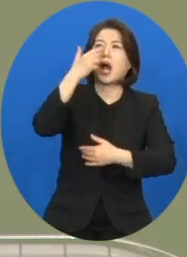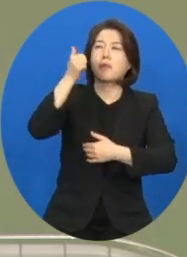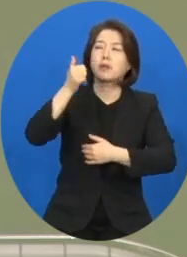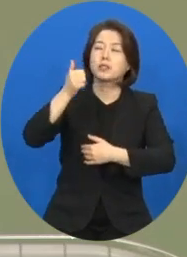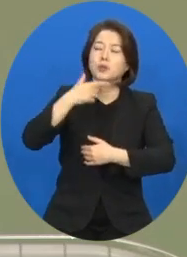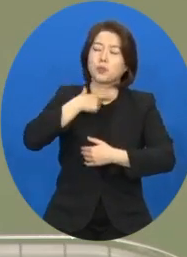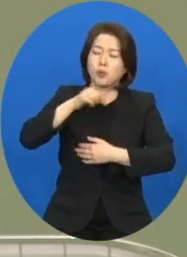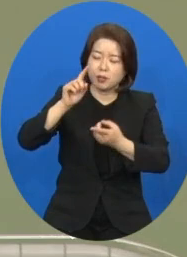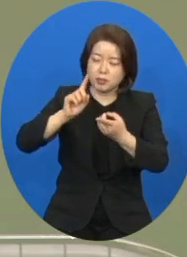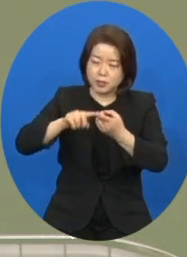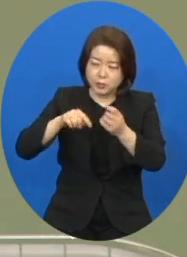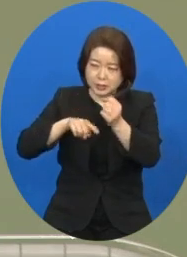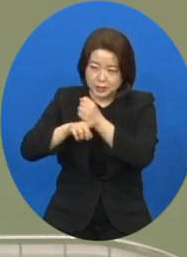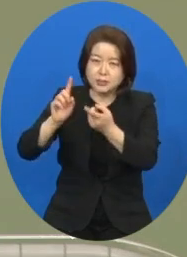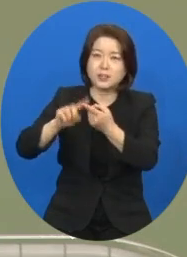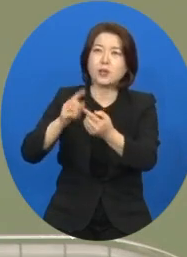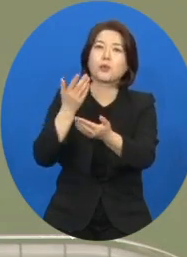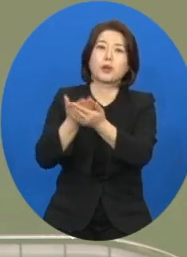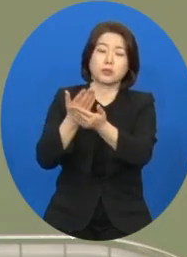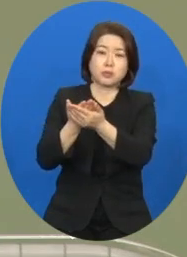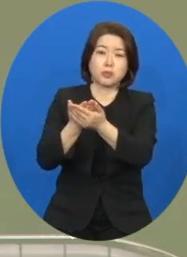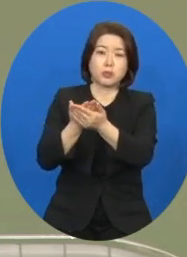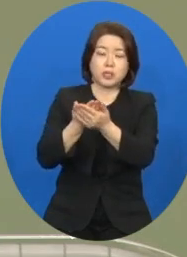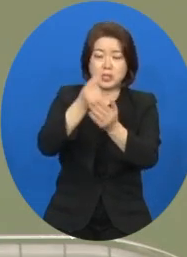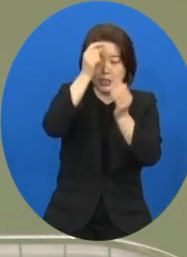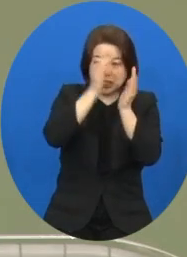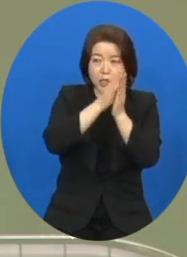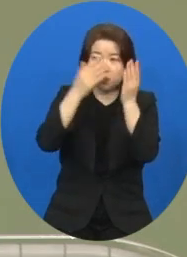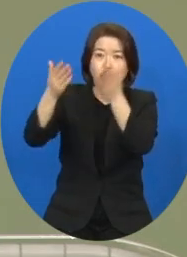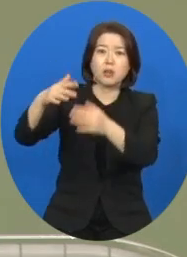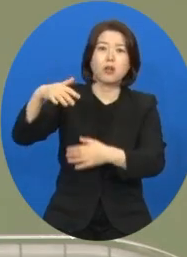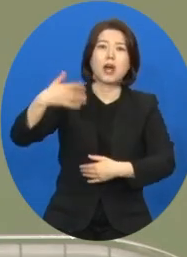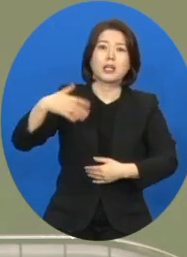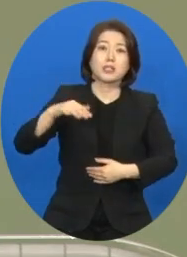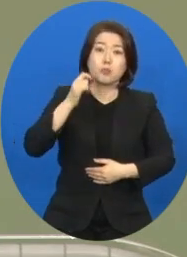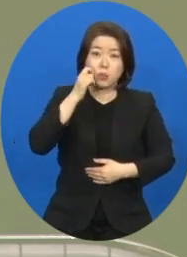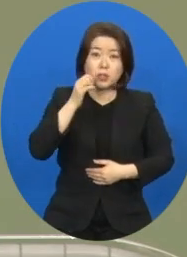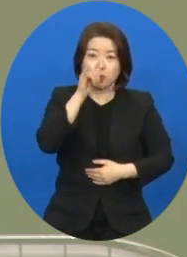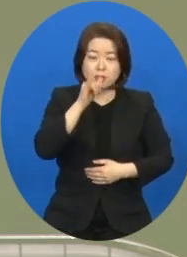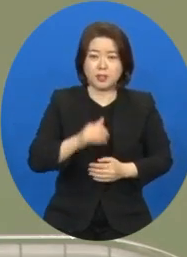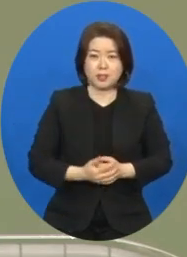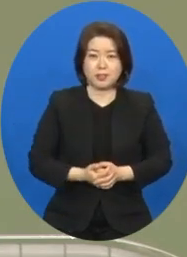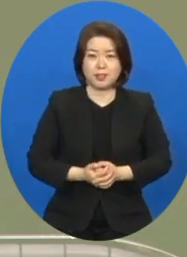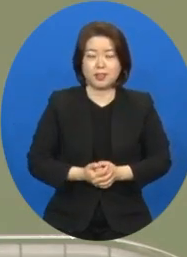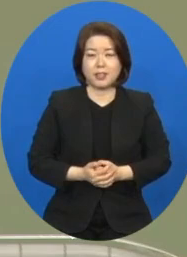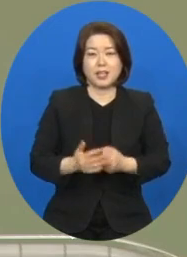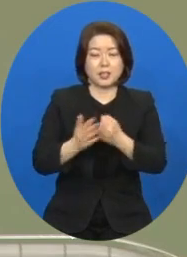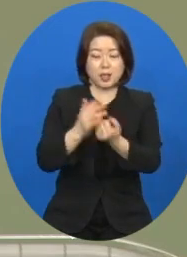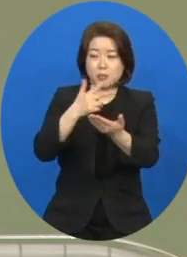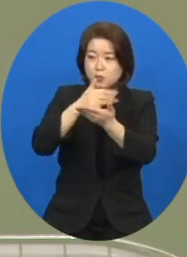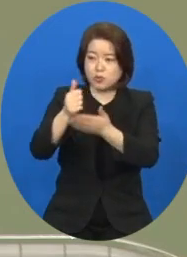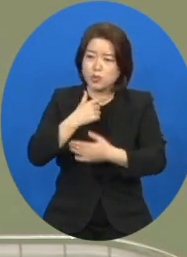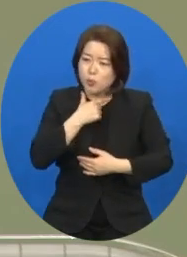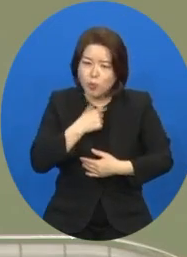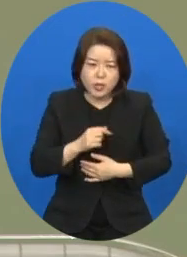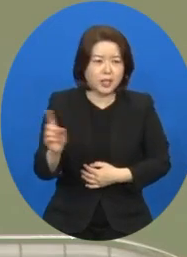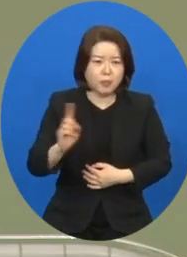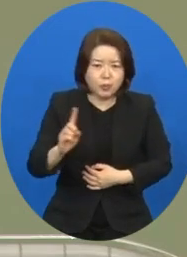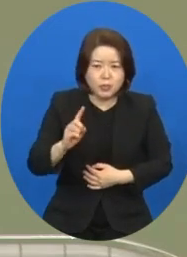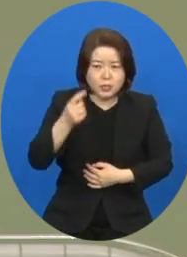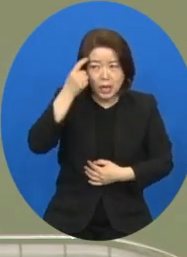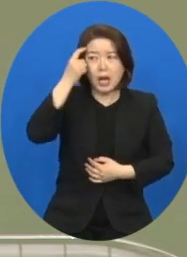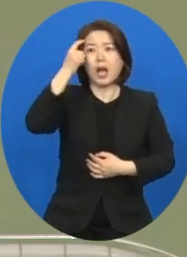뜻대로 하소서. 이 기도를 못하고 있는 겁니다. 그러니까 주님이 뭘 원하시는지를 깨닫지 못하는